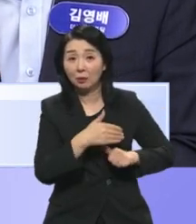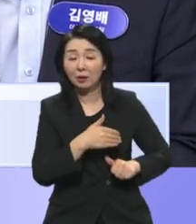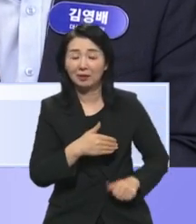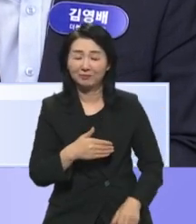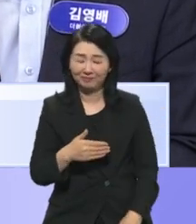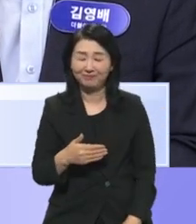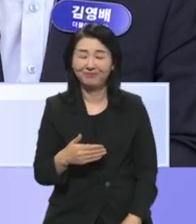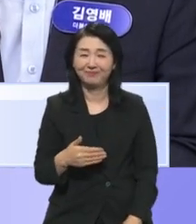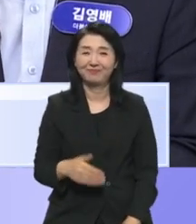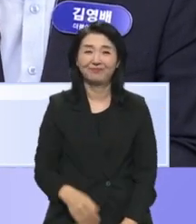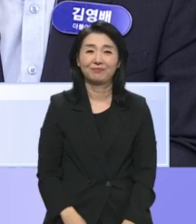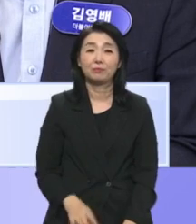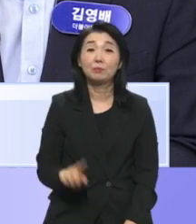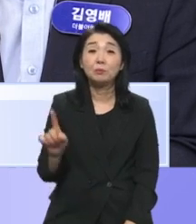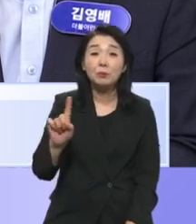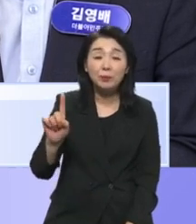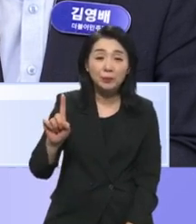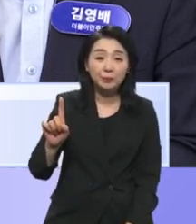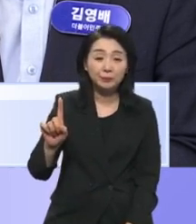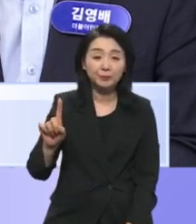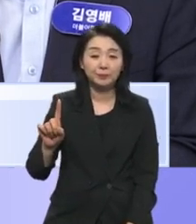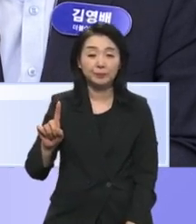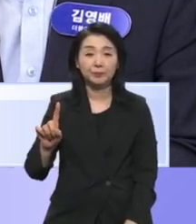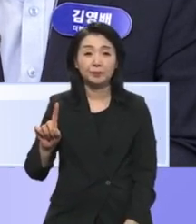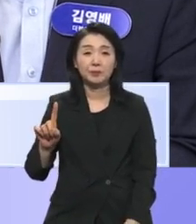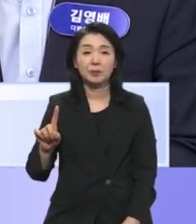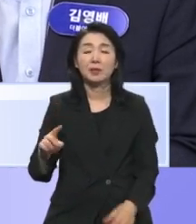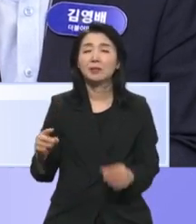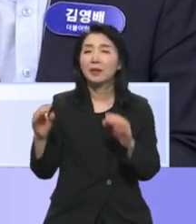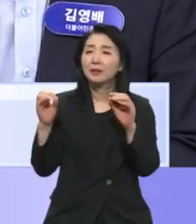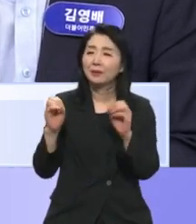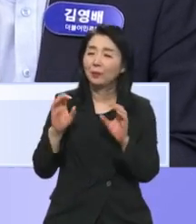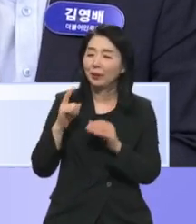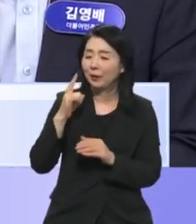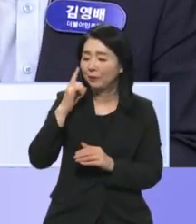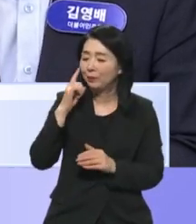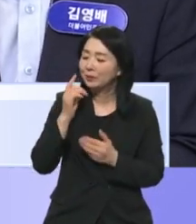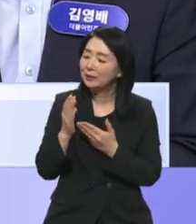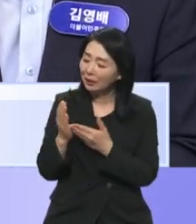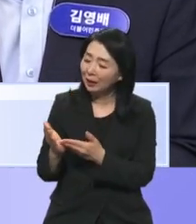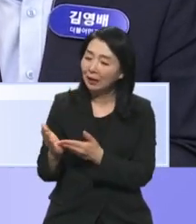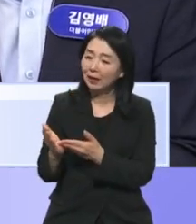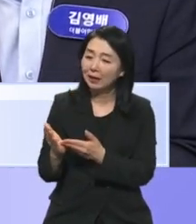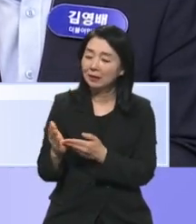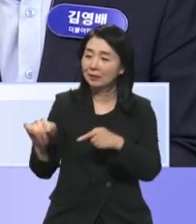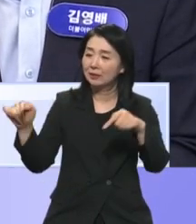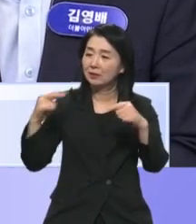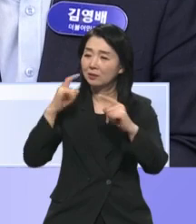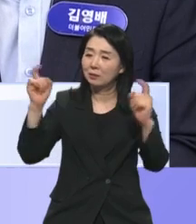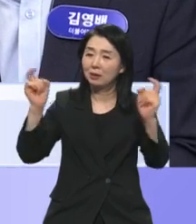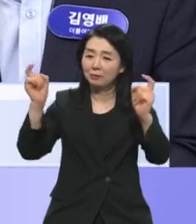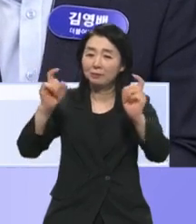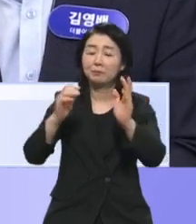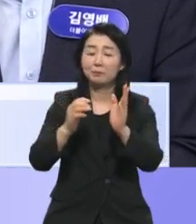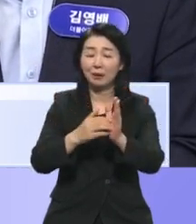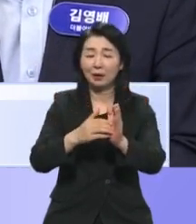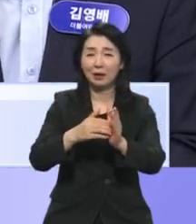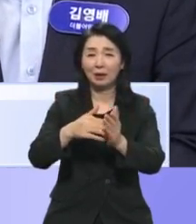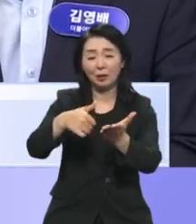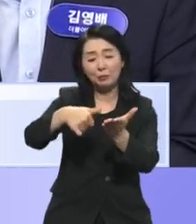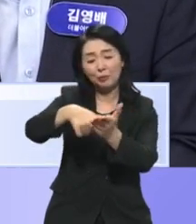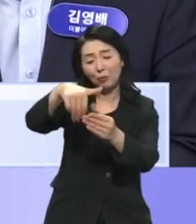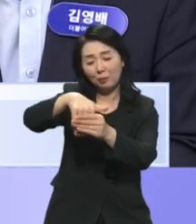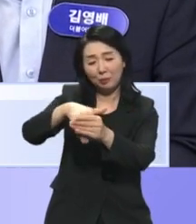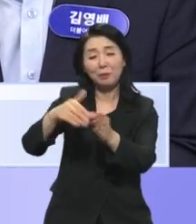다른 걸 다 접어두고 아 우리 이제 그래도 대화로 풉시다 정치 싸우면 말로 하는 거고 표로 하는 거고